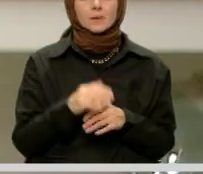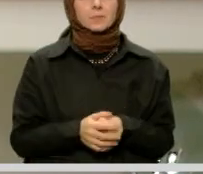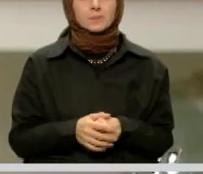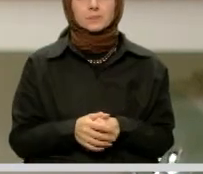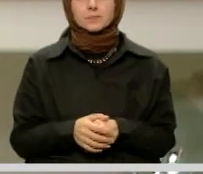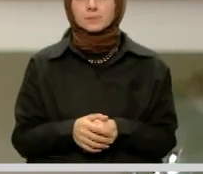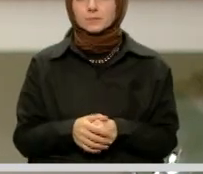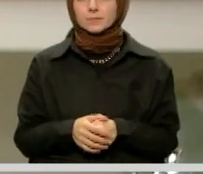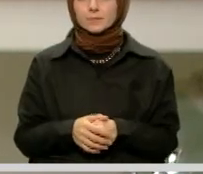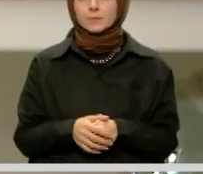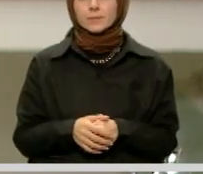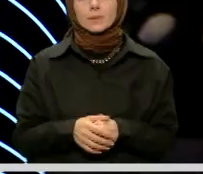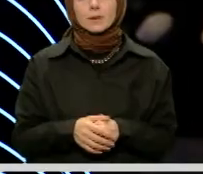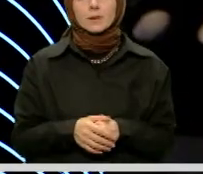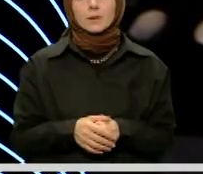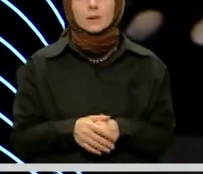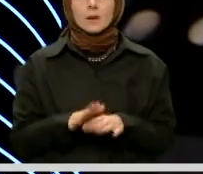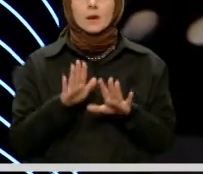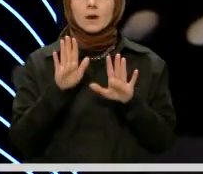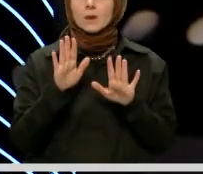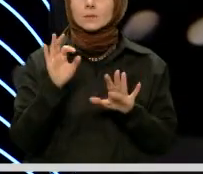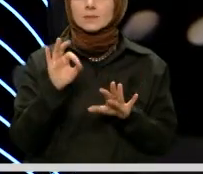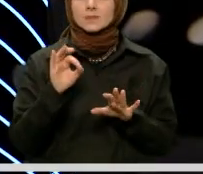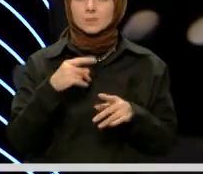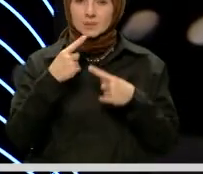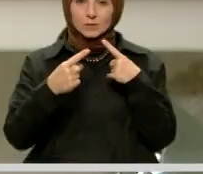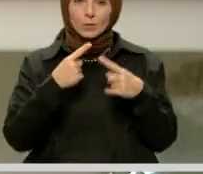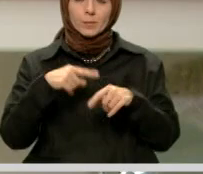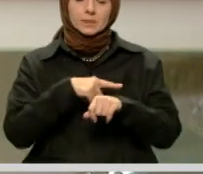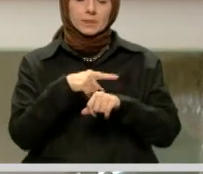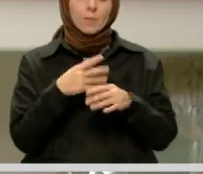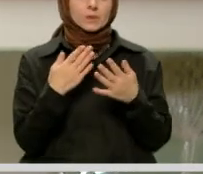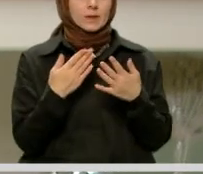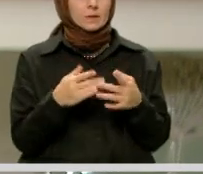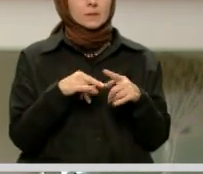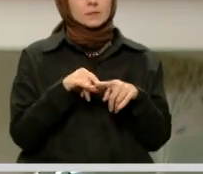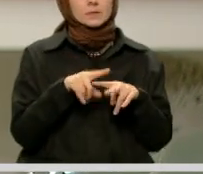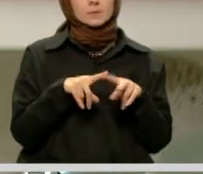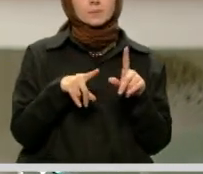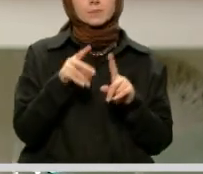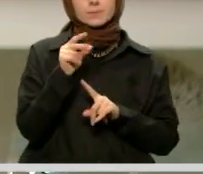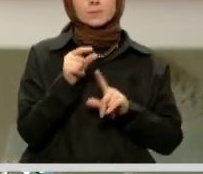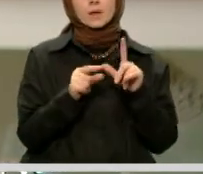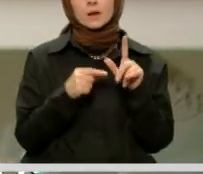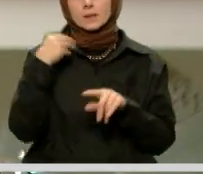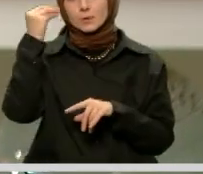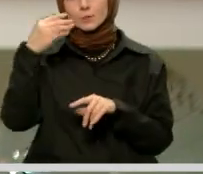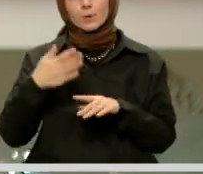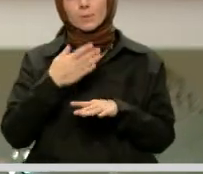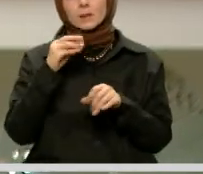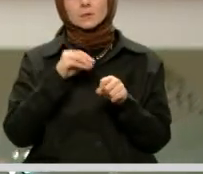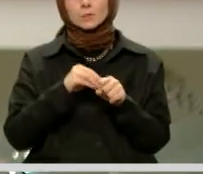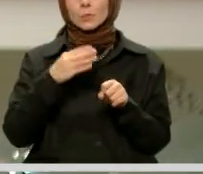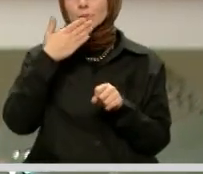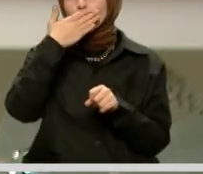ekip arkadaşları bizlerle birlikte olacaklar. Ama şimdi zaman sohbet zamanı. Evet Halil Hocam, en son orucu bize aktarıyordunuz.